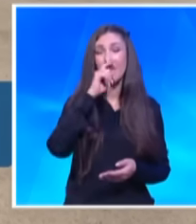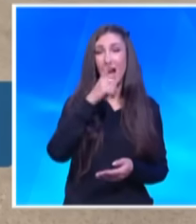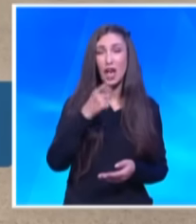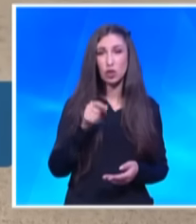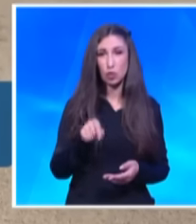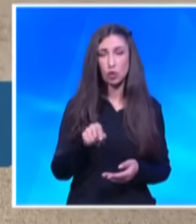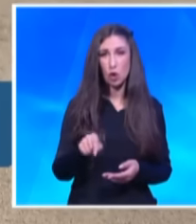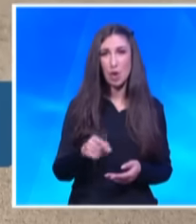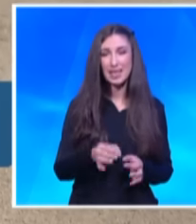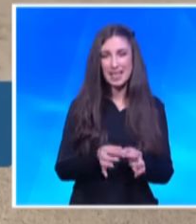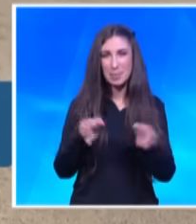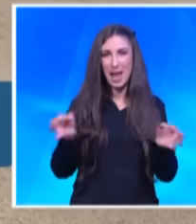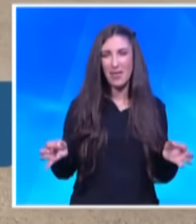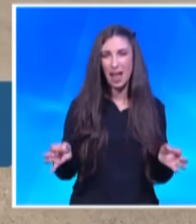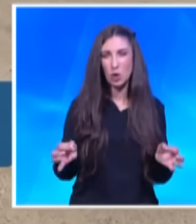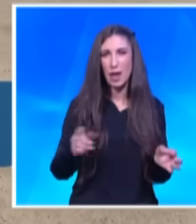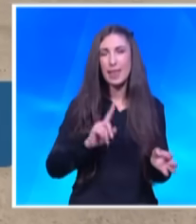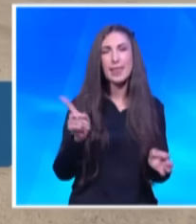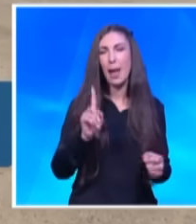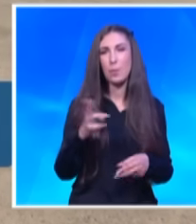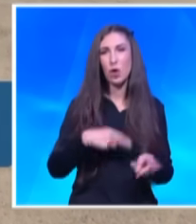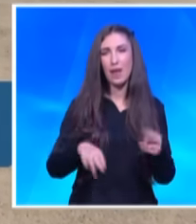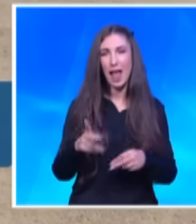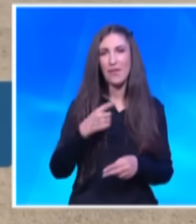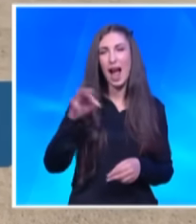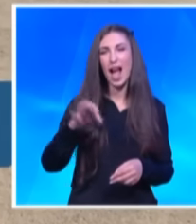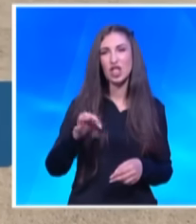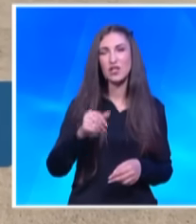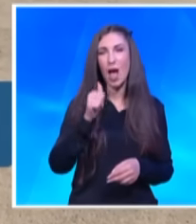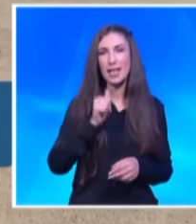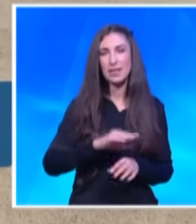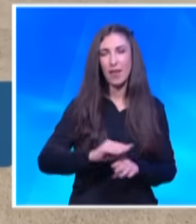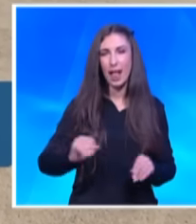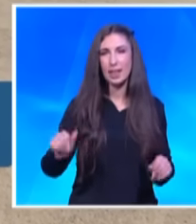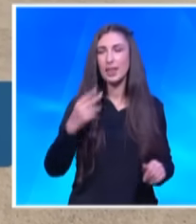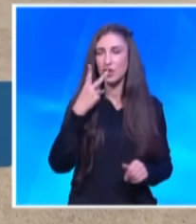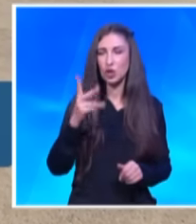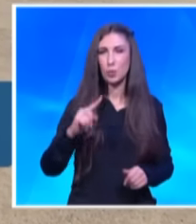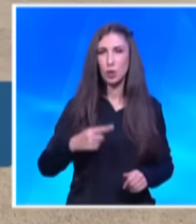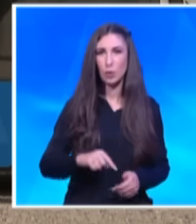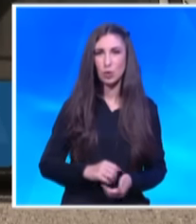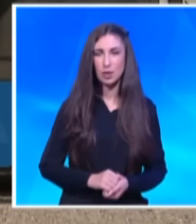този измервателен уред не се проверява качеството на асфалта. Следват подробностите.